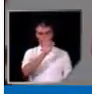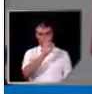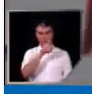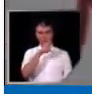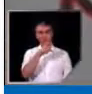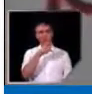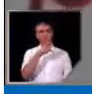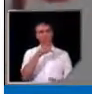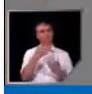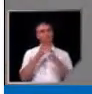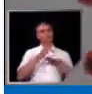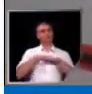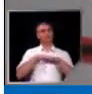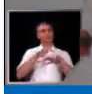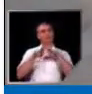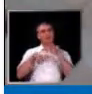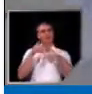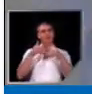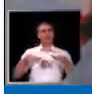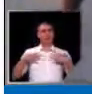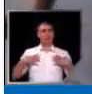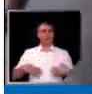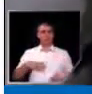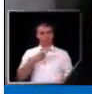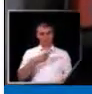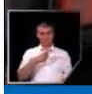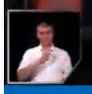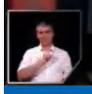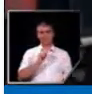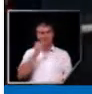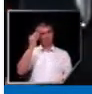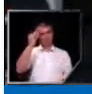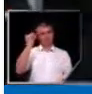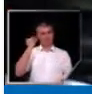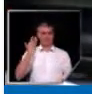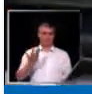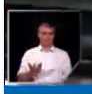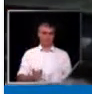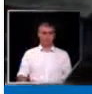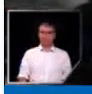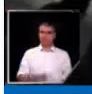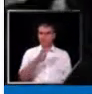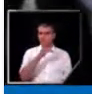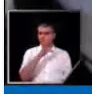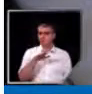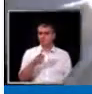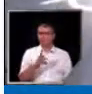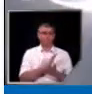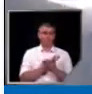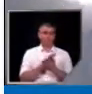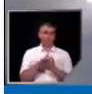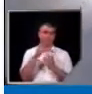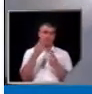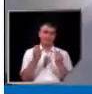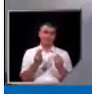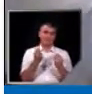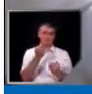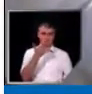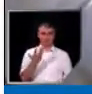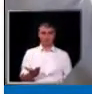כזו שמתמחה בנחות גופנית ולא בפיגור שכלי. הם ילדים פשוט אמיתיים